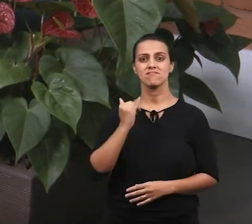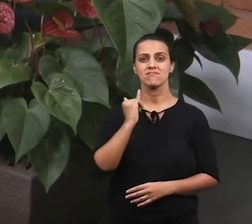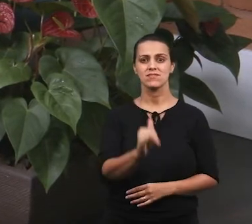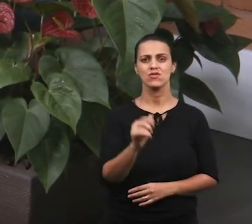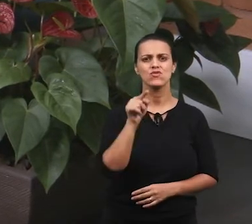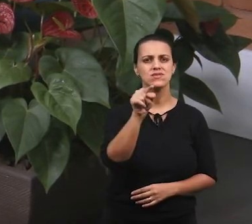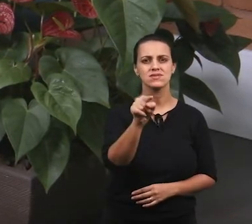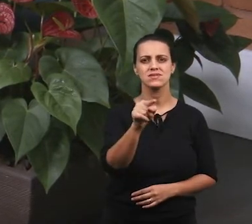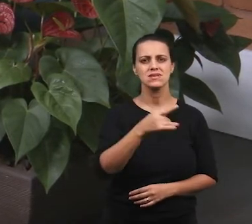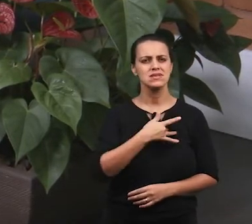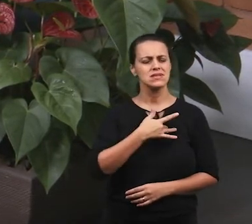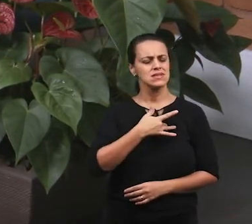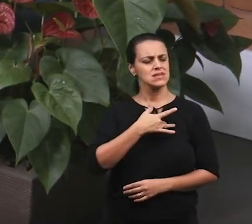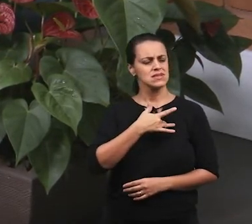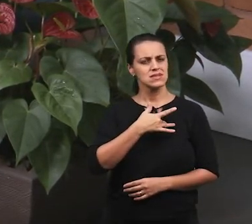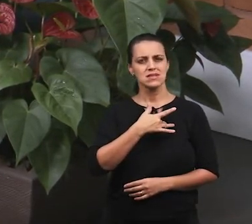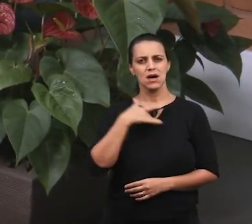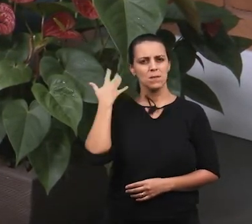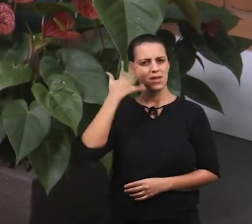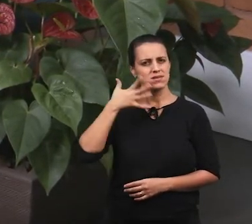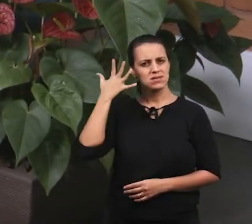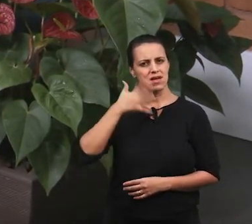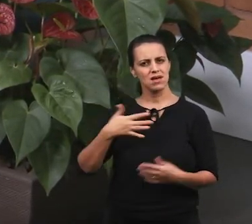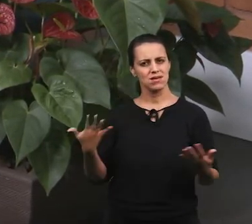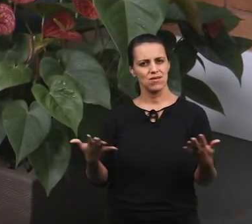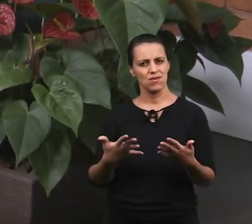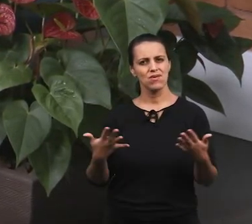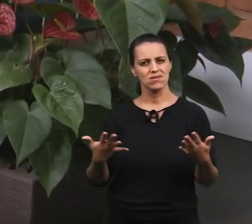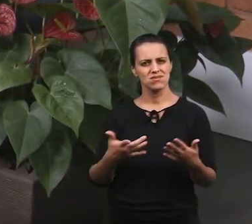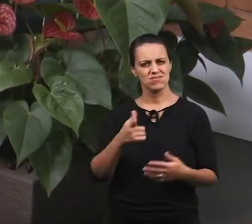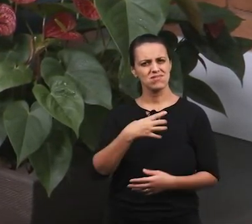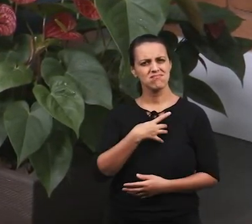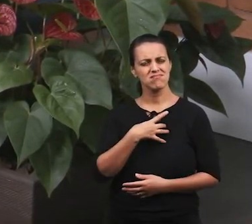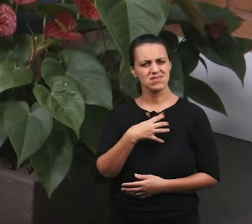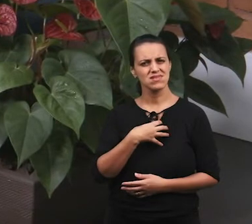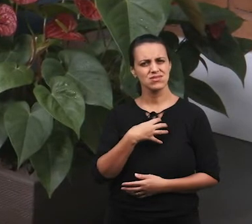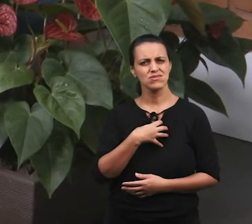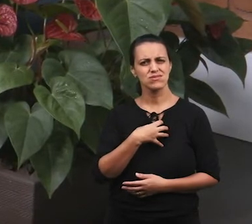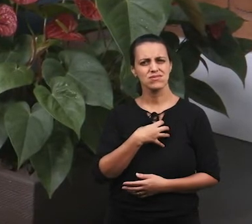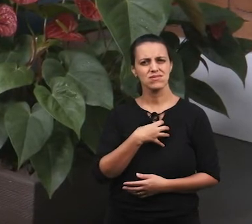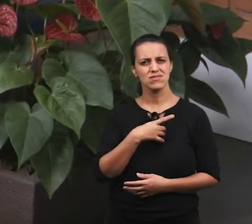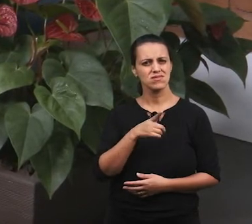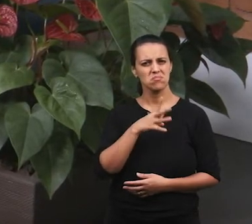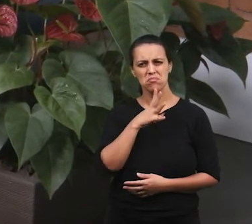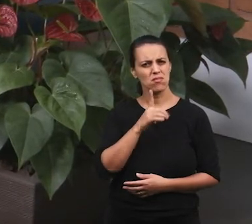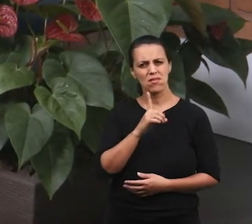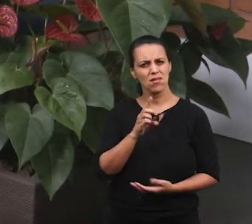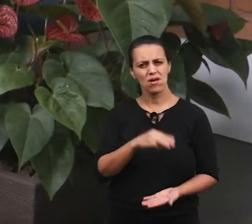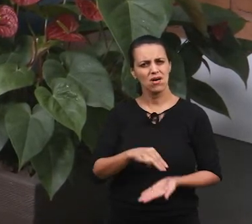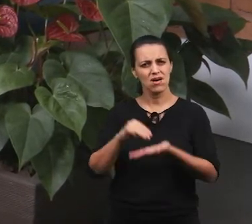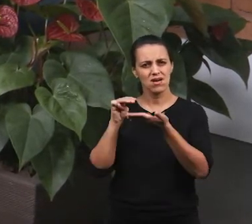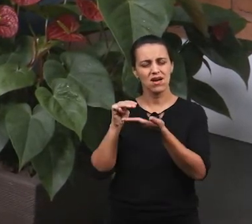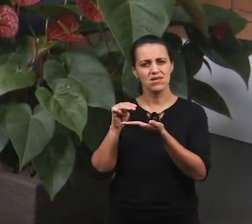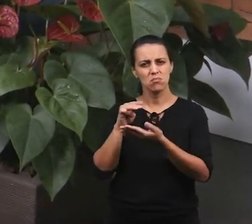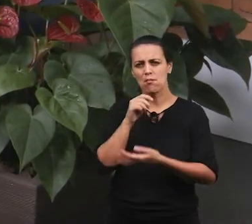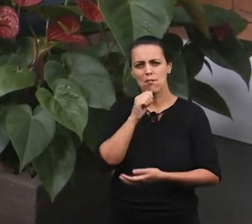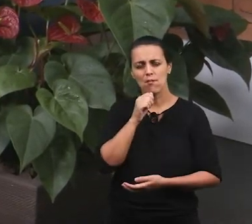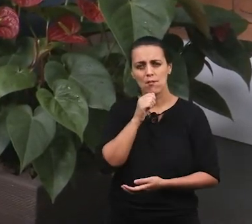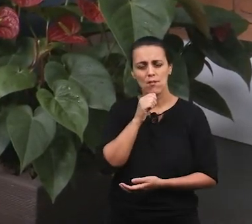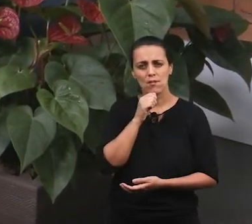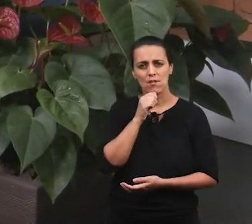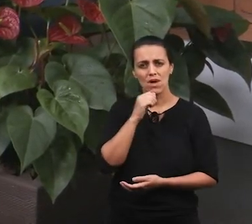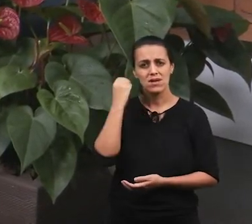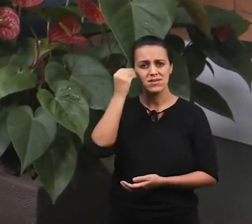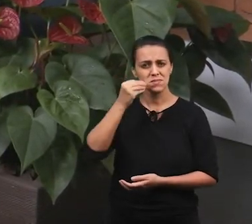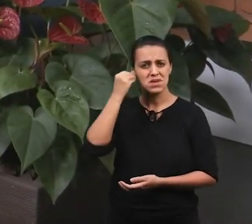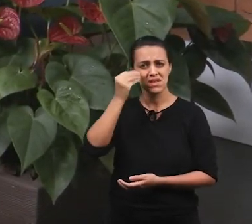уже опубликовано. Хотел бы также обратиться к вам, которых коснулась эта программа. Если вы еще